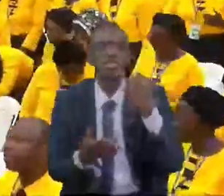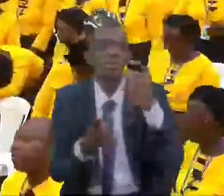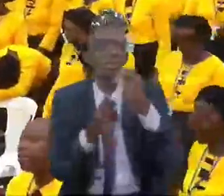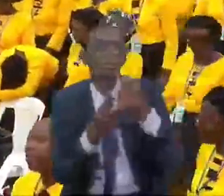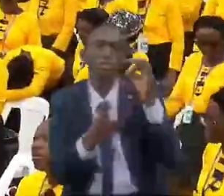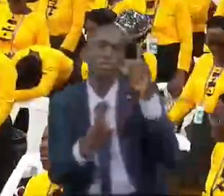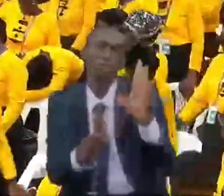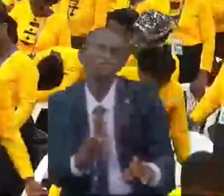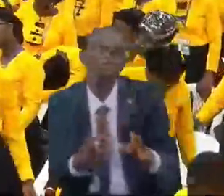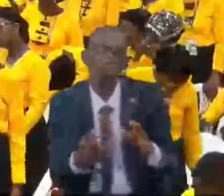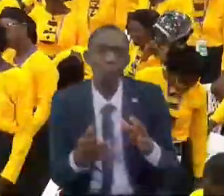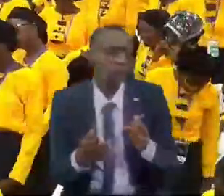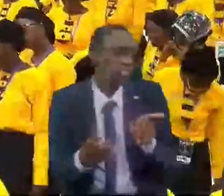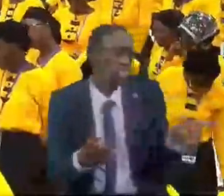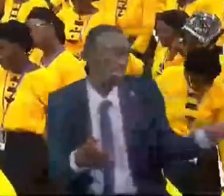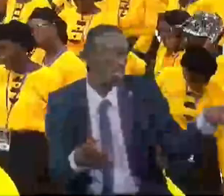la parole du Seigneur